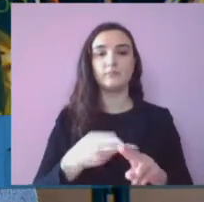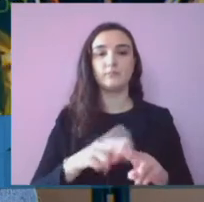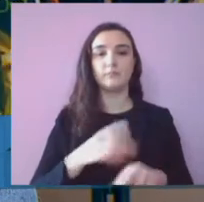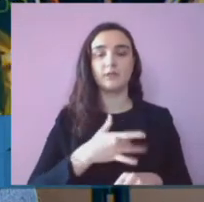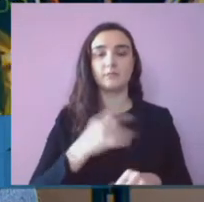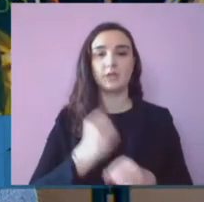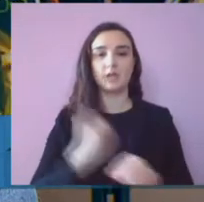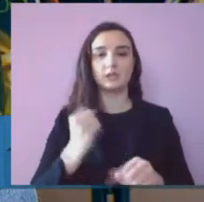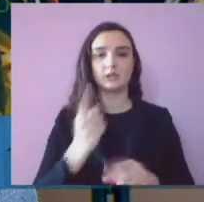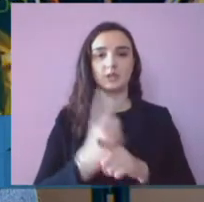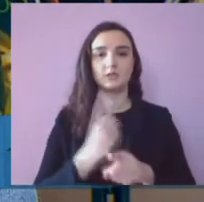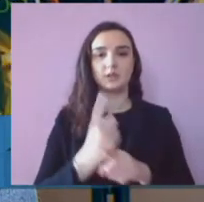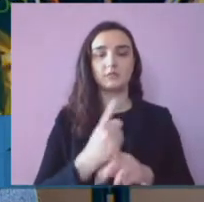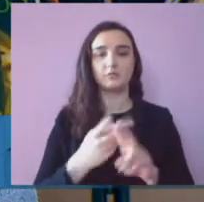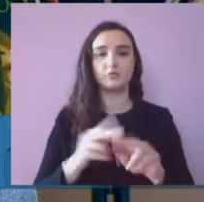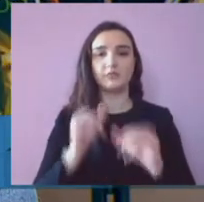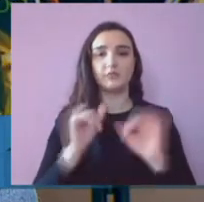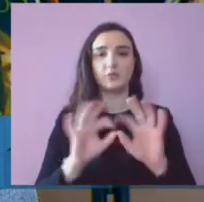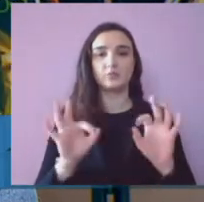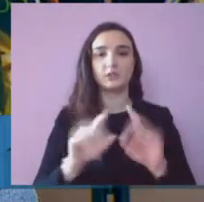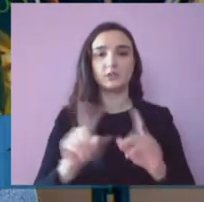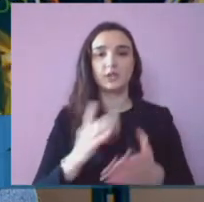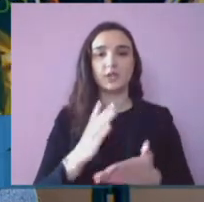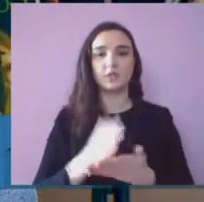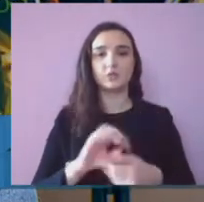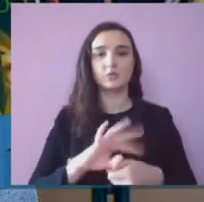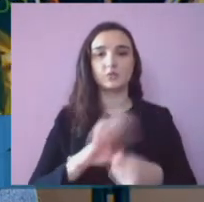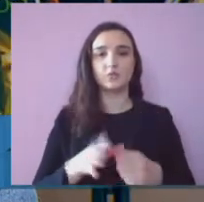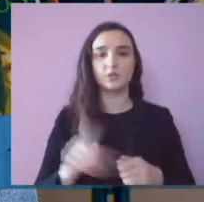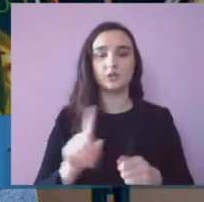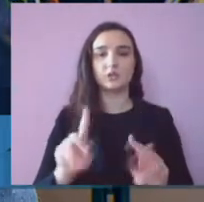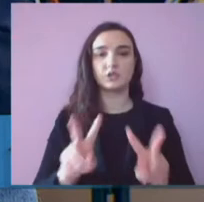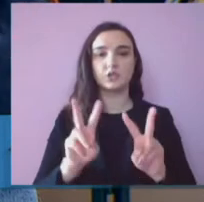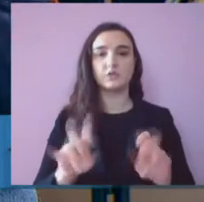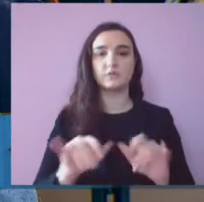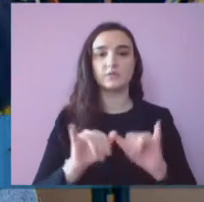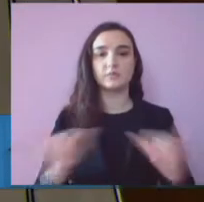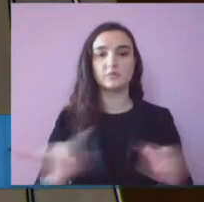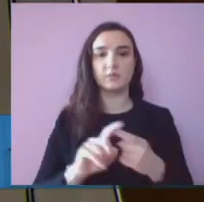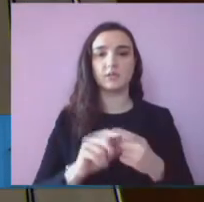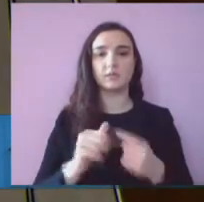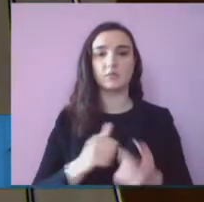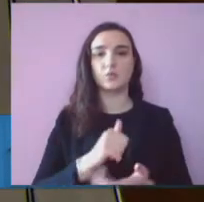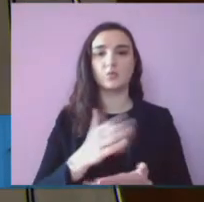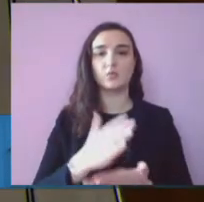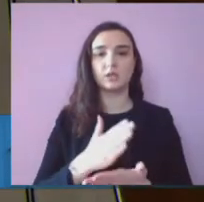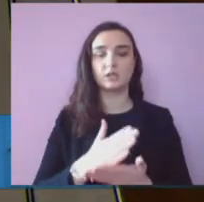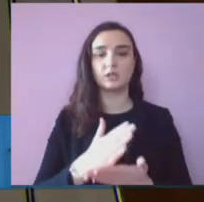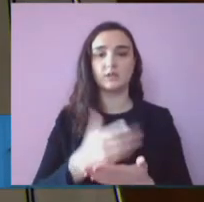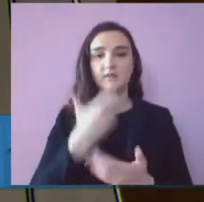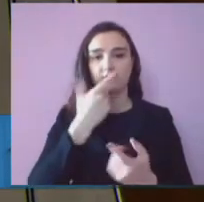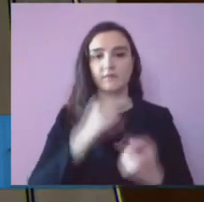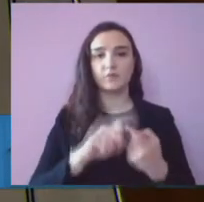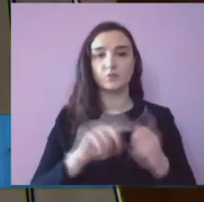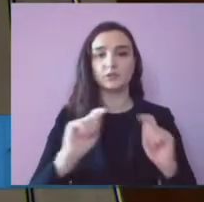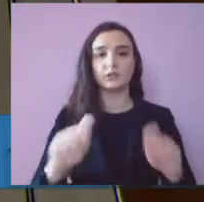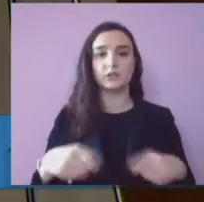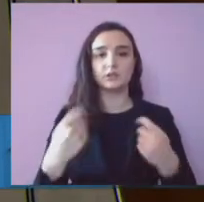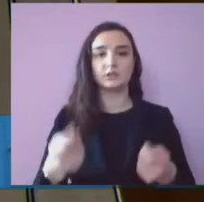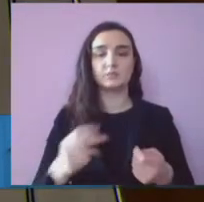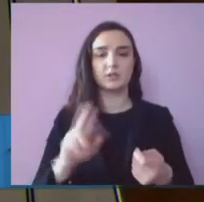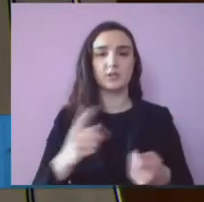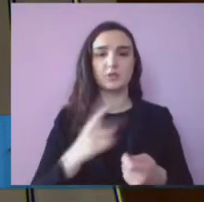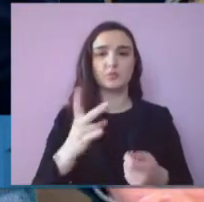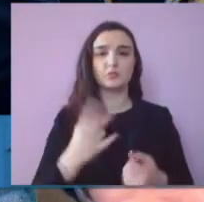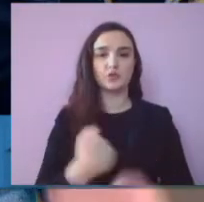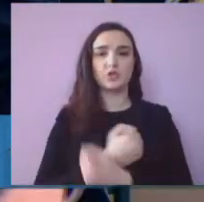ვერ განუმარტავ რა არის კორონა, რას ნიშნავს პანდემია, როგორ ხდება ვირუსის გადაცემა და ასე შემდეგ. და რატო არ უნდა ჩაეხუტოს ბაბუს? რატომ